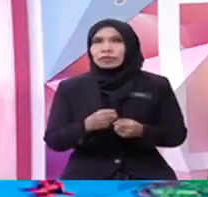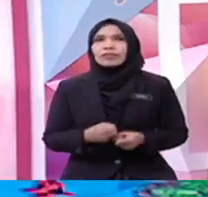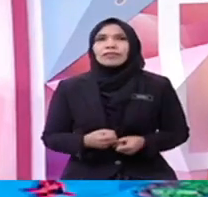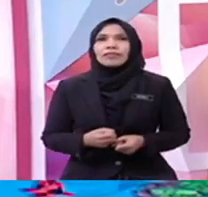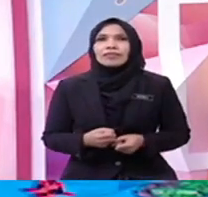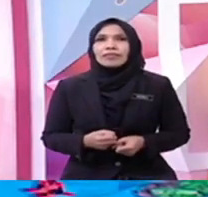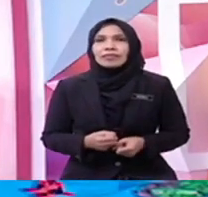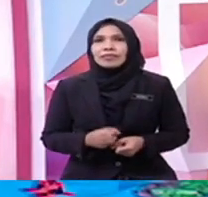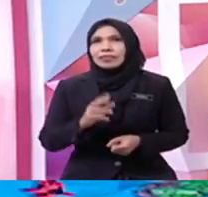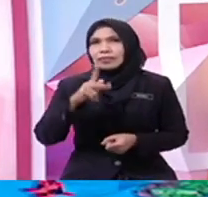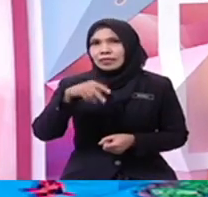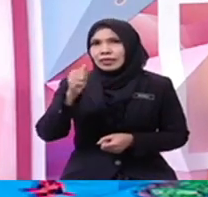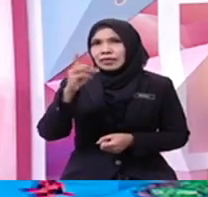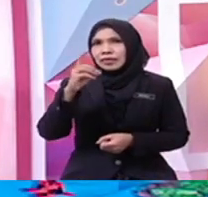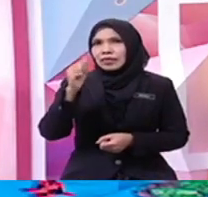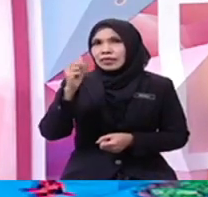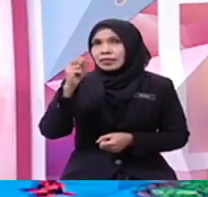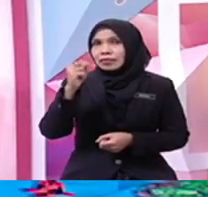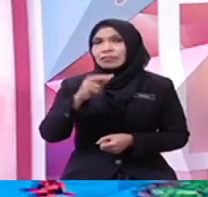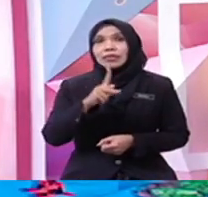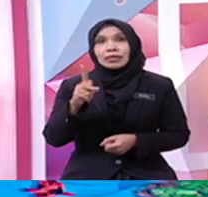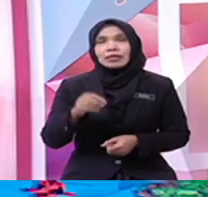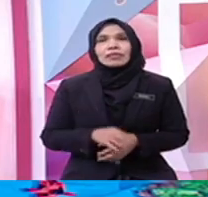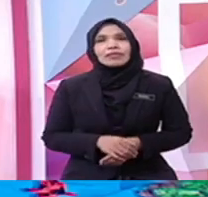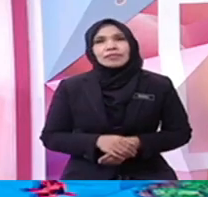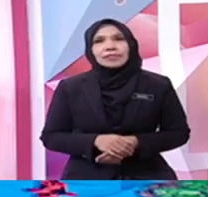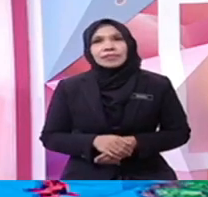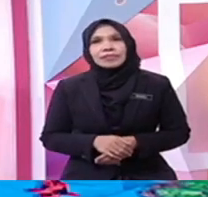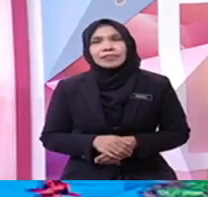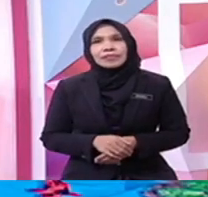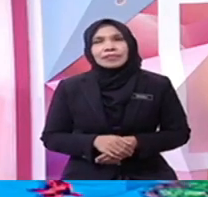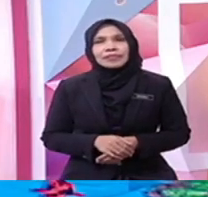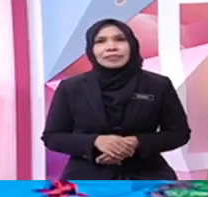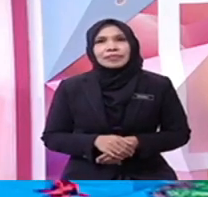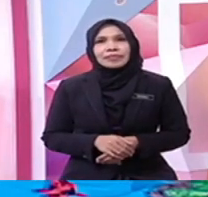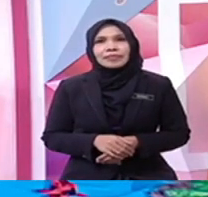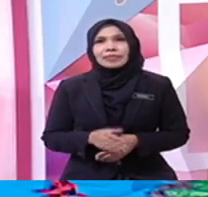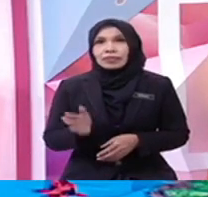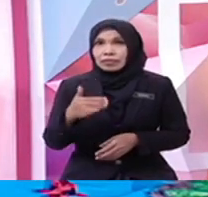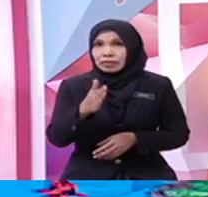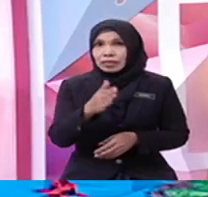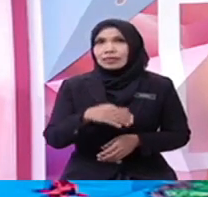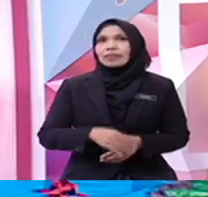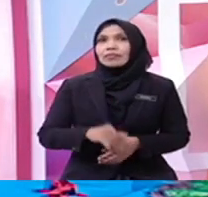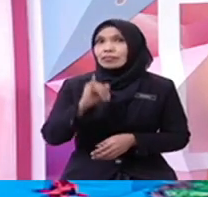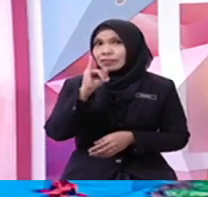jumatannya berkhasiatnya ini so yang pertama ini adalah ikan Hai Sugi Jambi